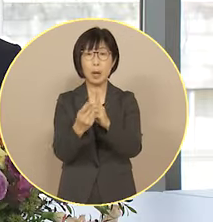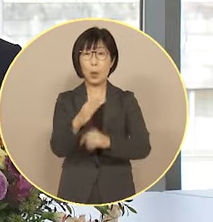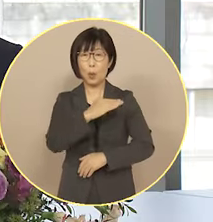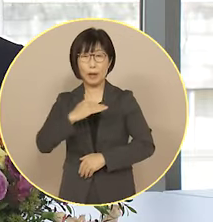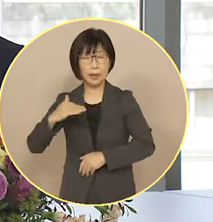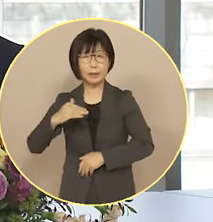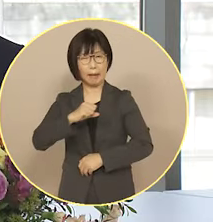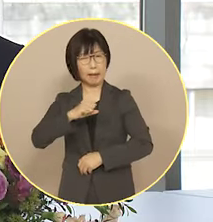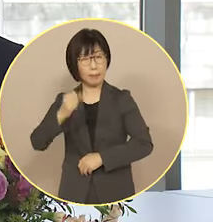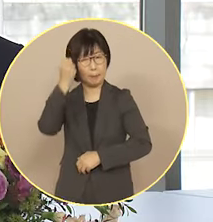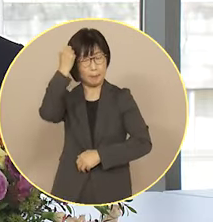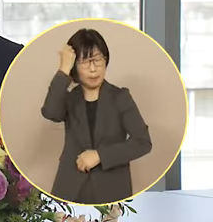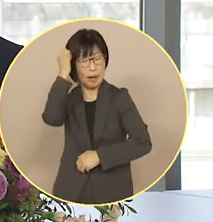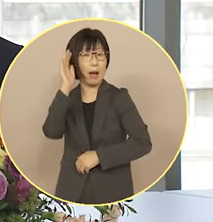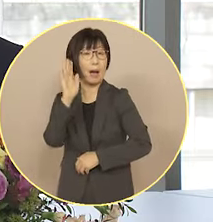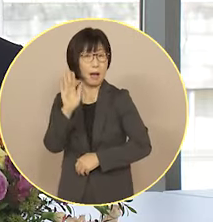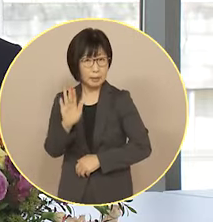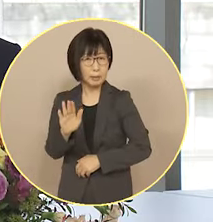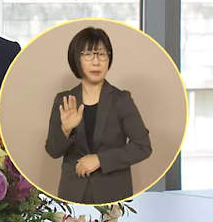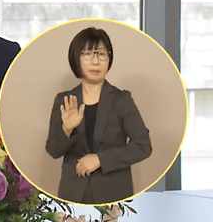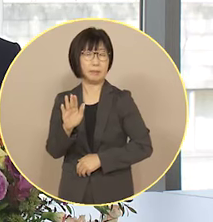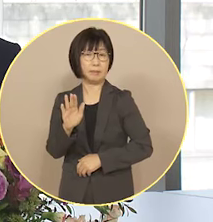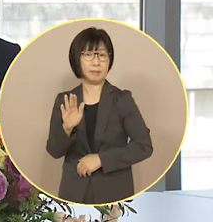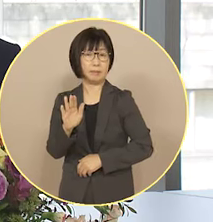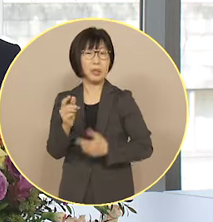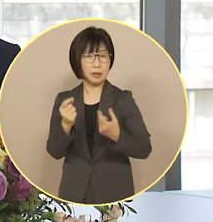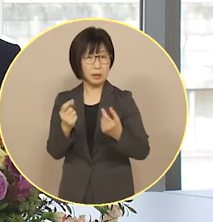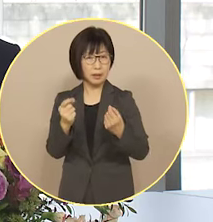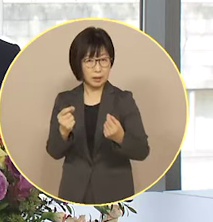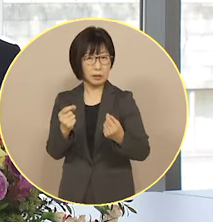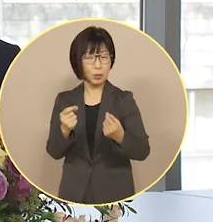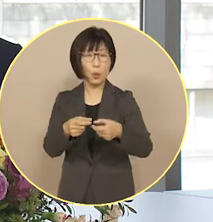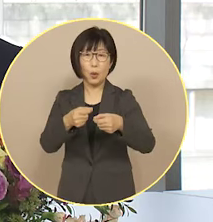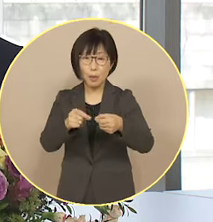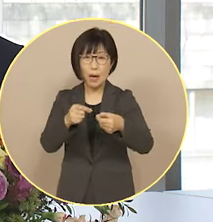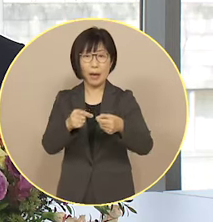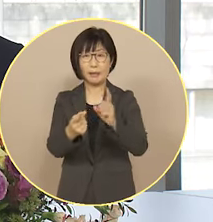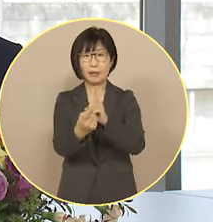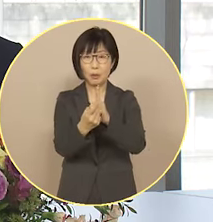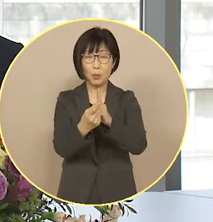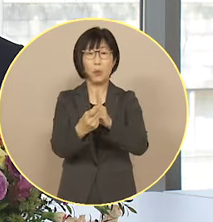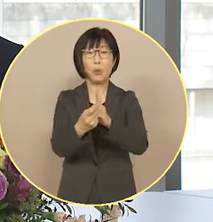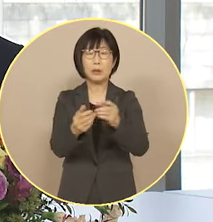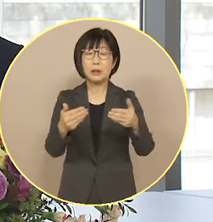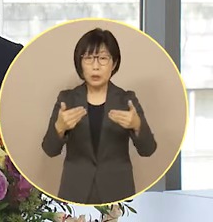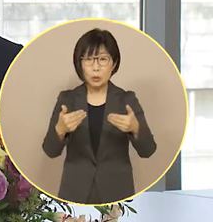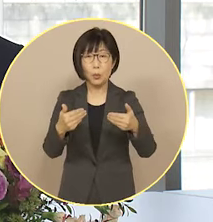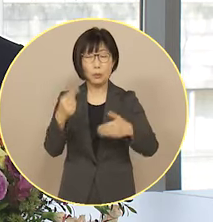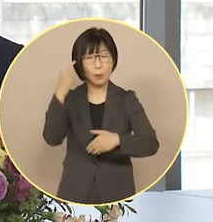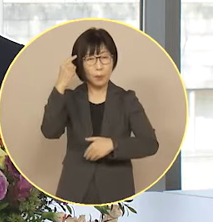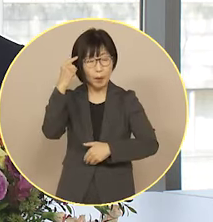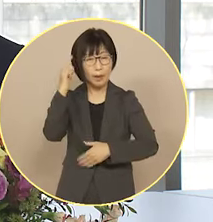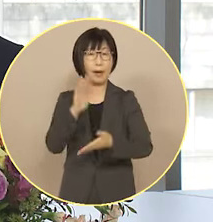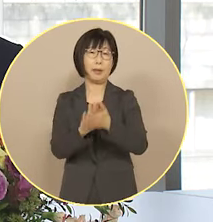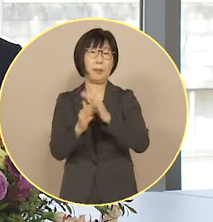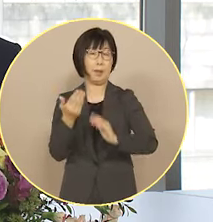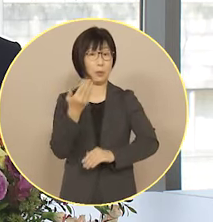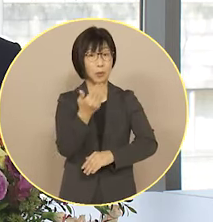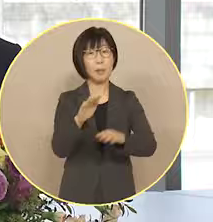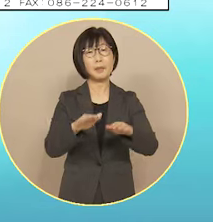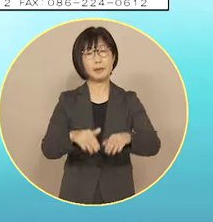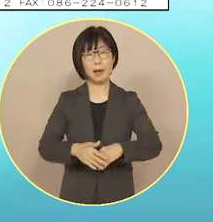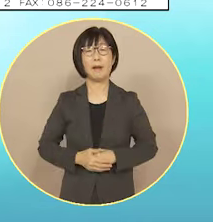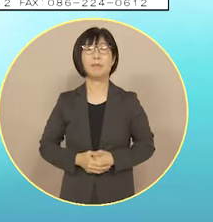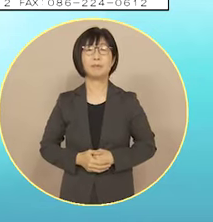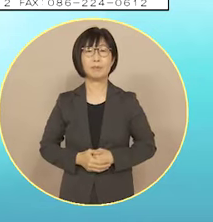私たちこうバイアスがかかっている部分はありますのでしっかりと細やかな姿勢がいるだろうということで改めてえ伺った